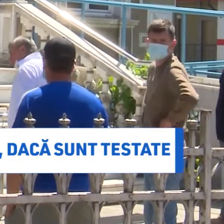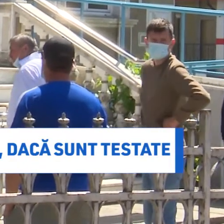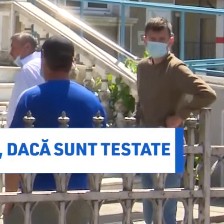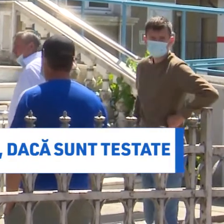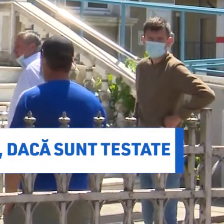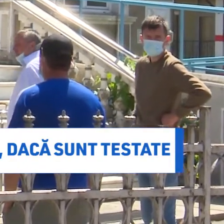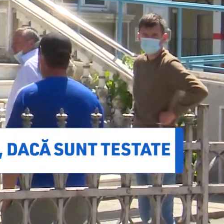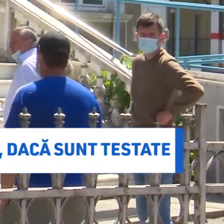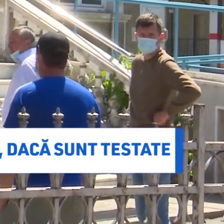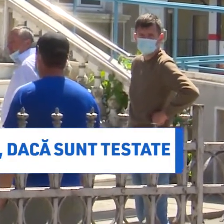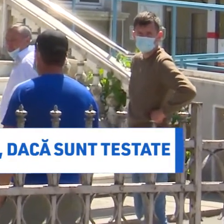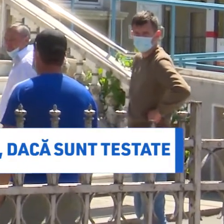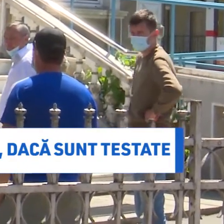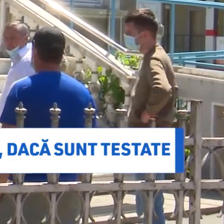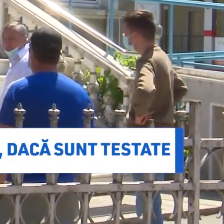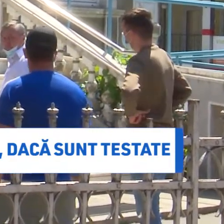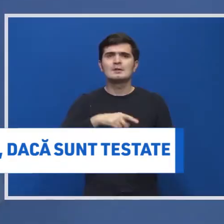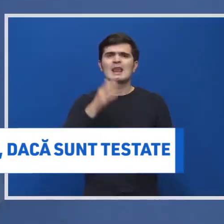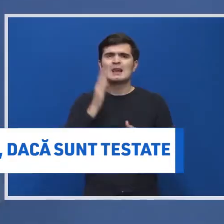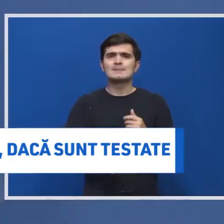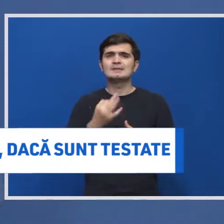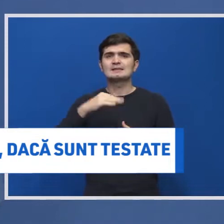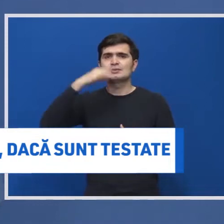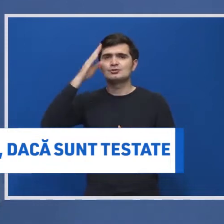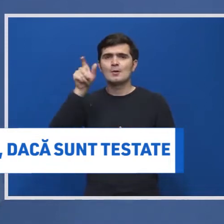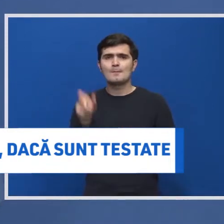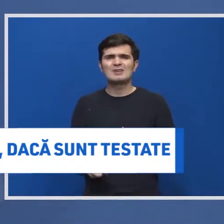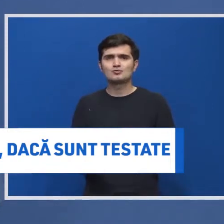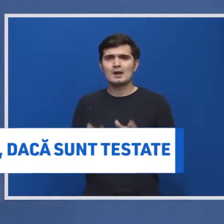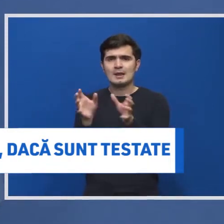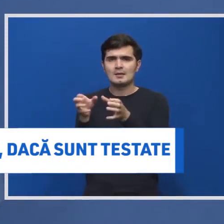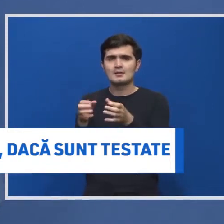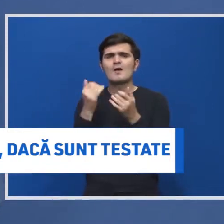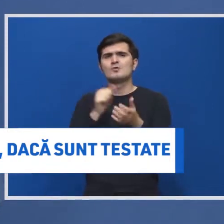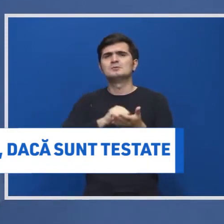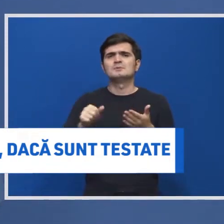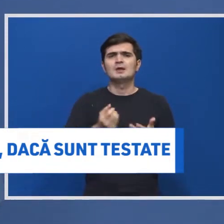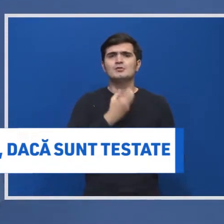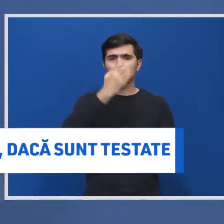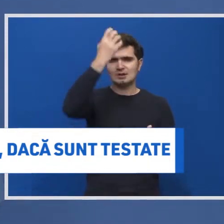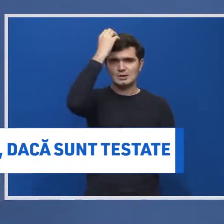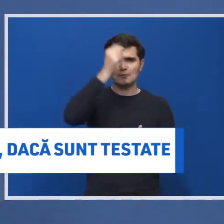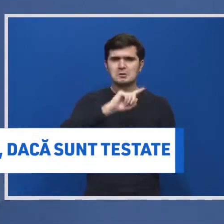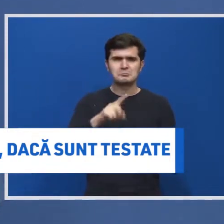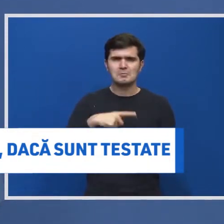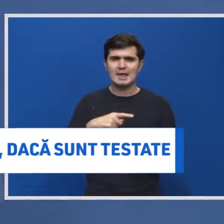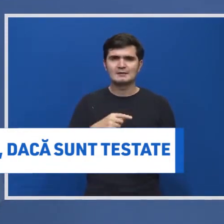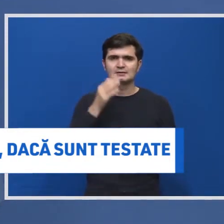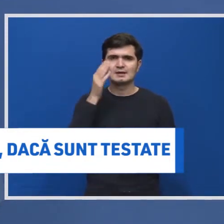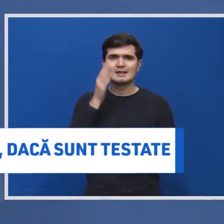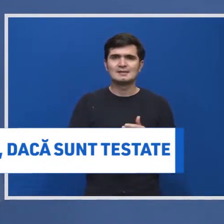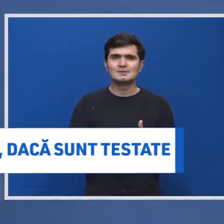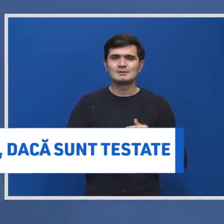pieton limitată la 10 persoane a fost eliminată în cadrul ședinței de guvern, deci nu mai există limită